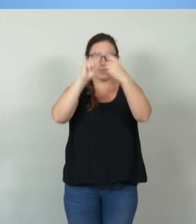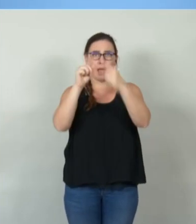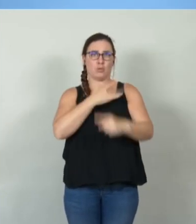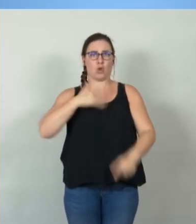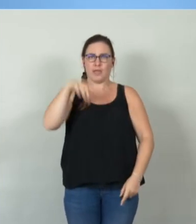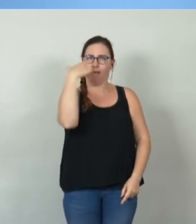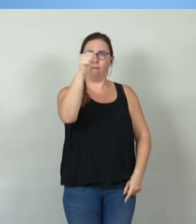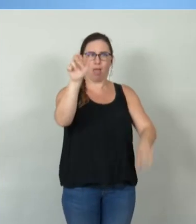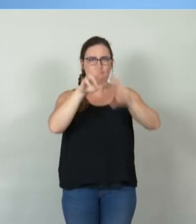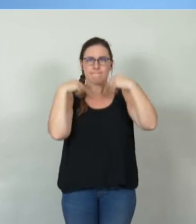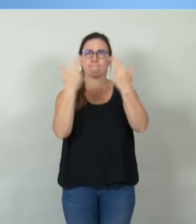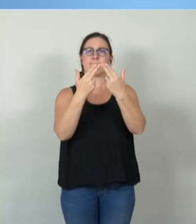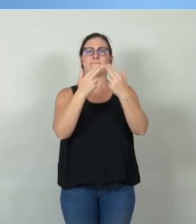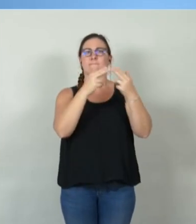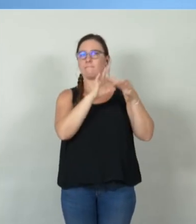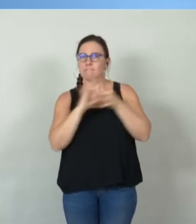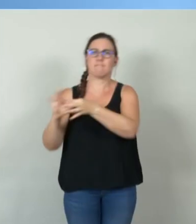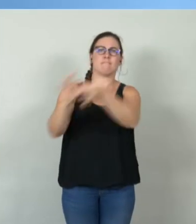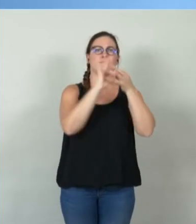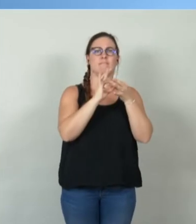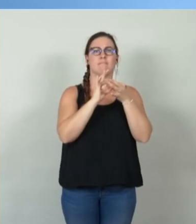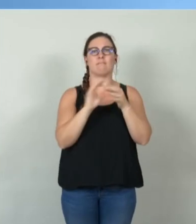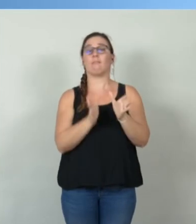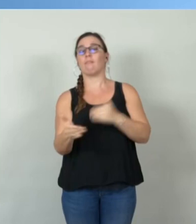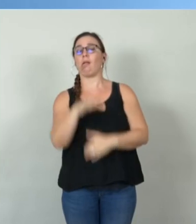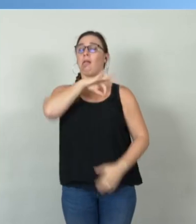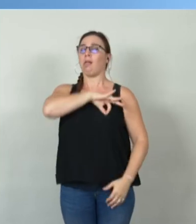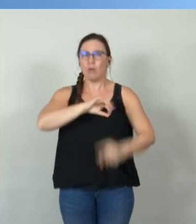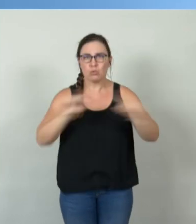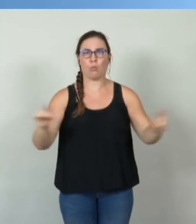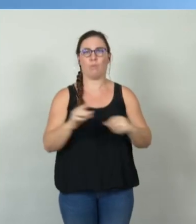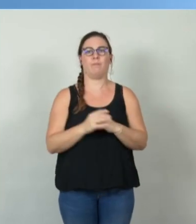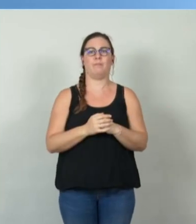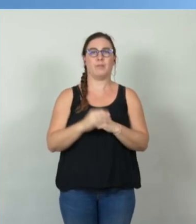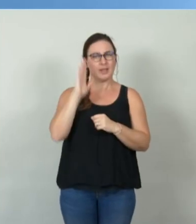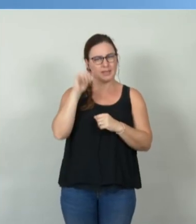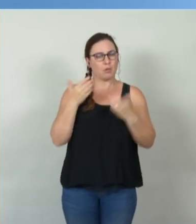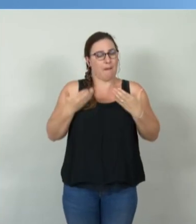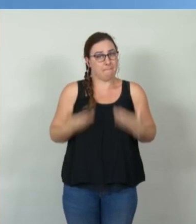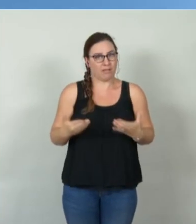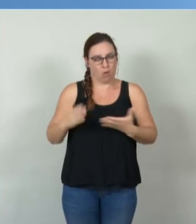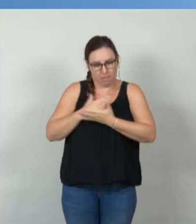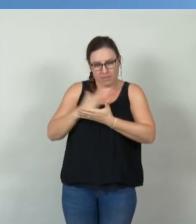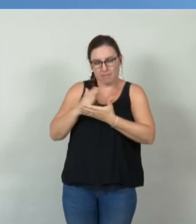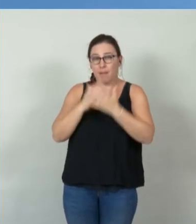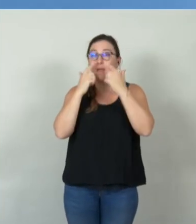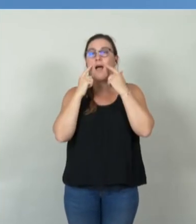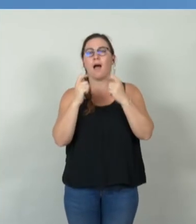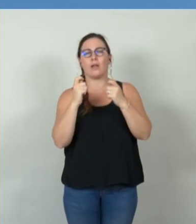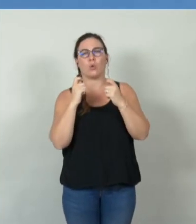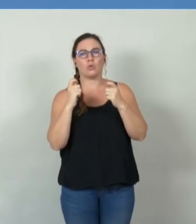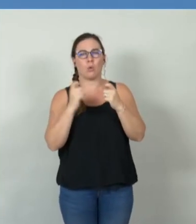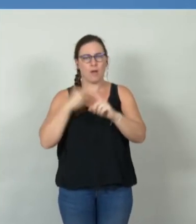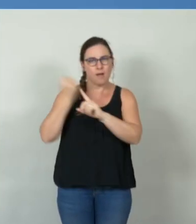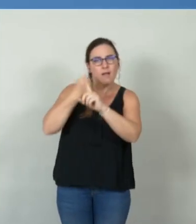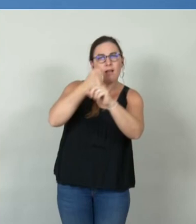solidaire et non lucrative il est toujours difficile de penser l'histoire du temps présent mais quand ne s'y trompe pas c'est lutte